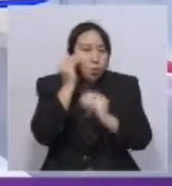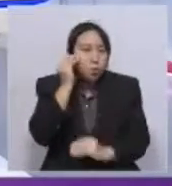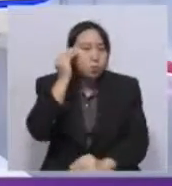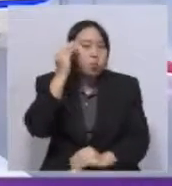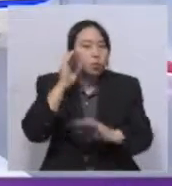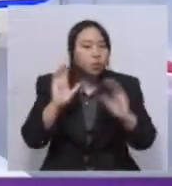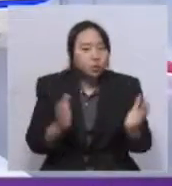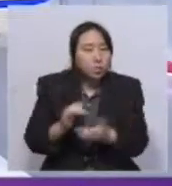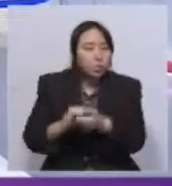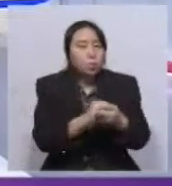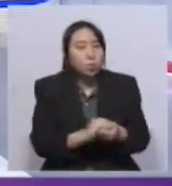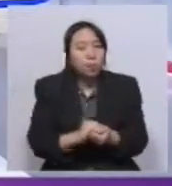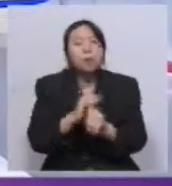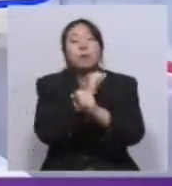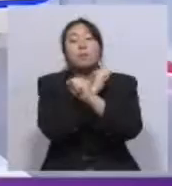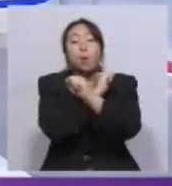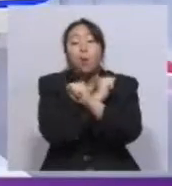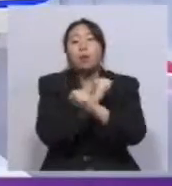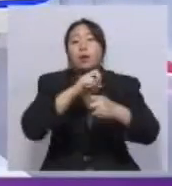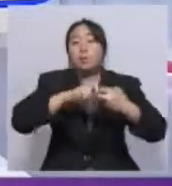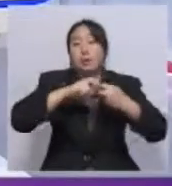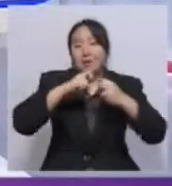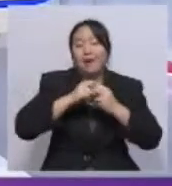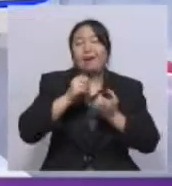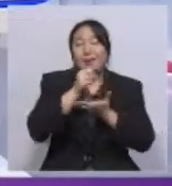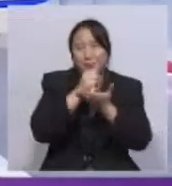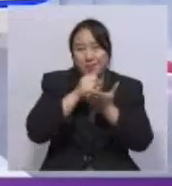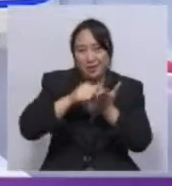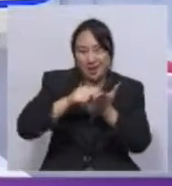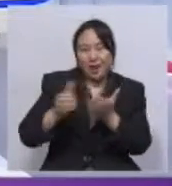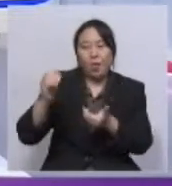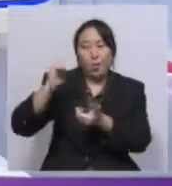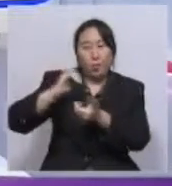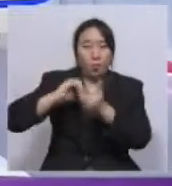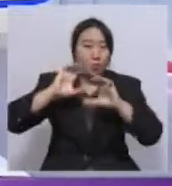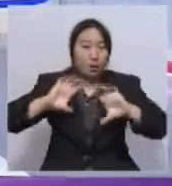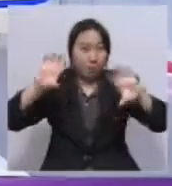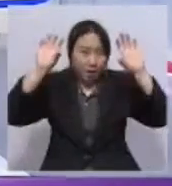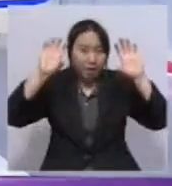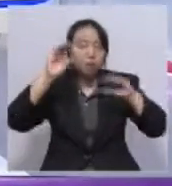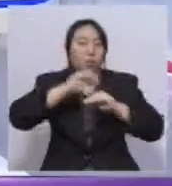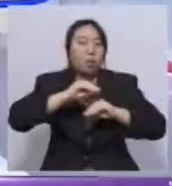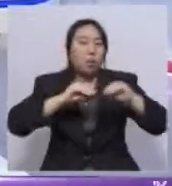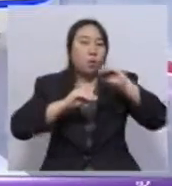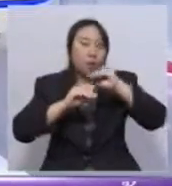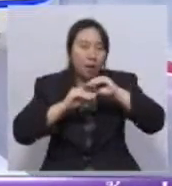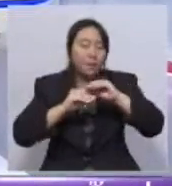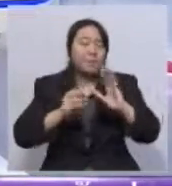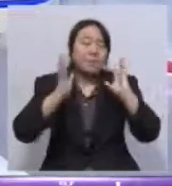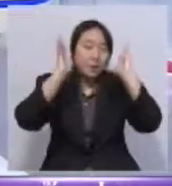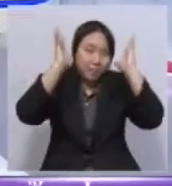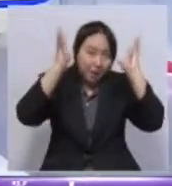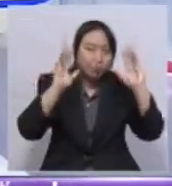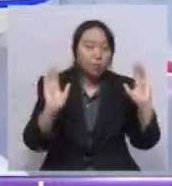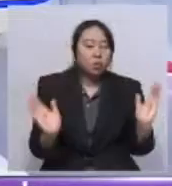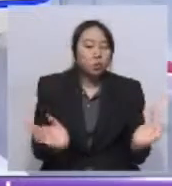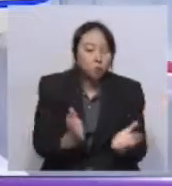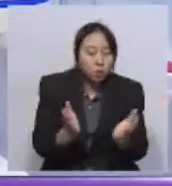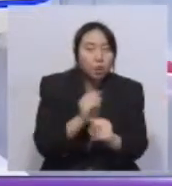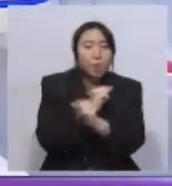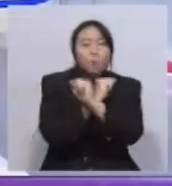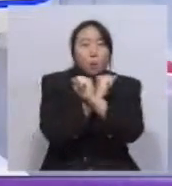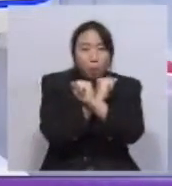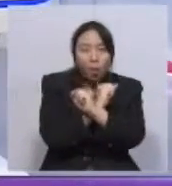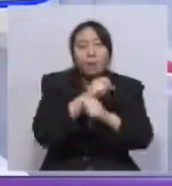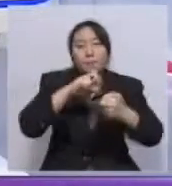ความร่วมมือกันในการป้องกันและแก้ไขปัญหายาเสพติดร่วมกับรัฐบาลในโครงการเครือข่ายประชาสัมพันธ์ส่งเสริมการป้อง